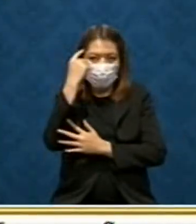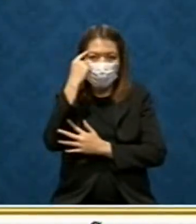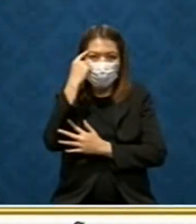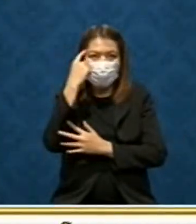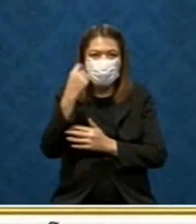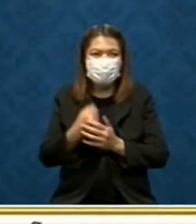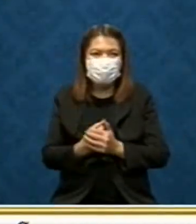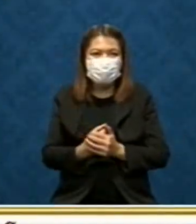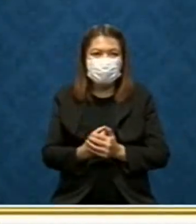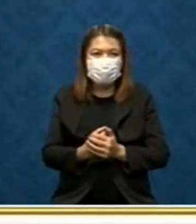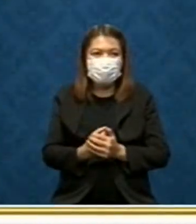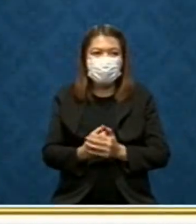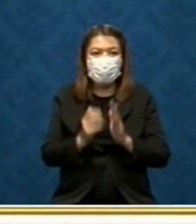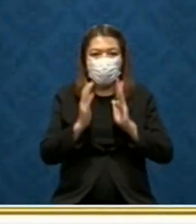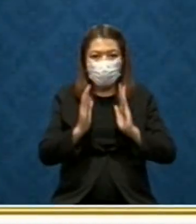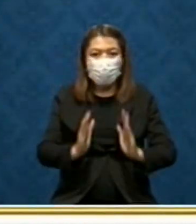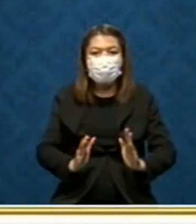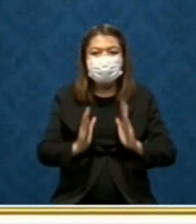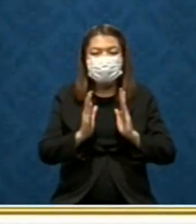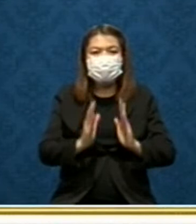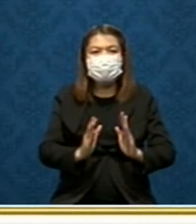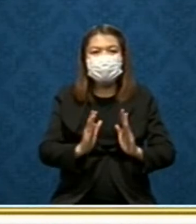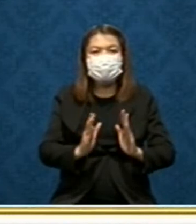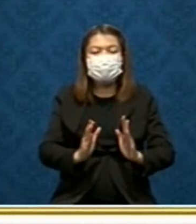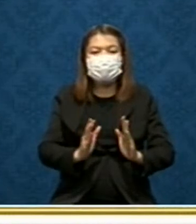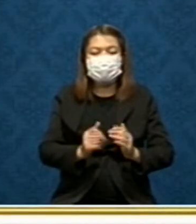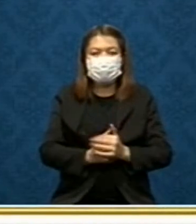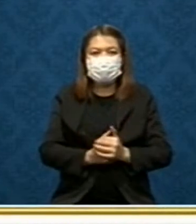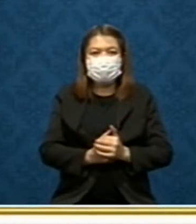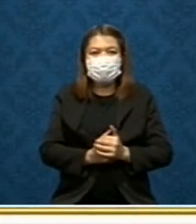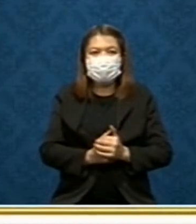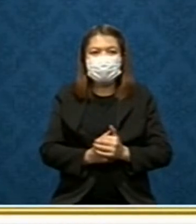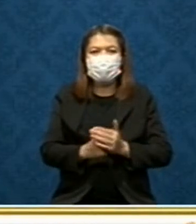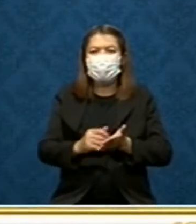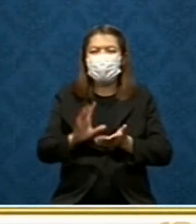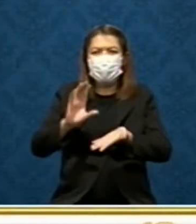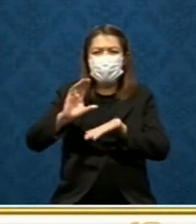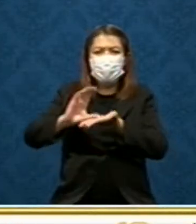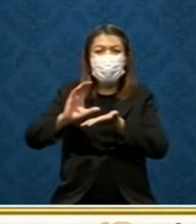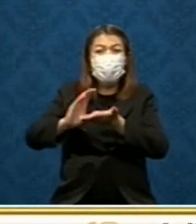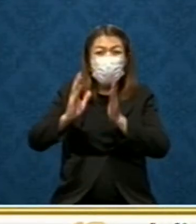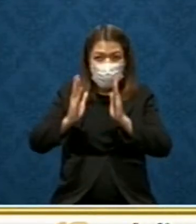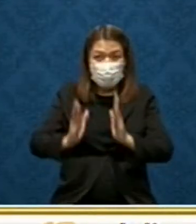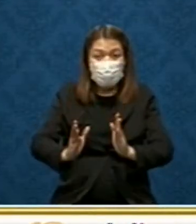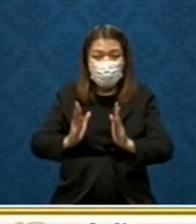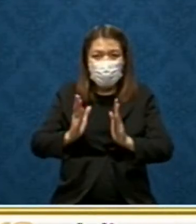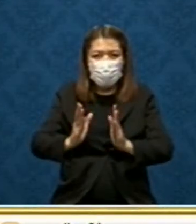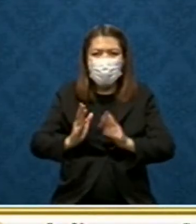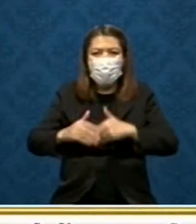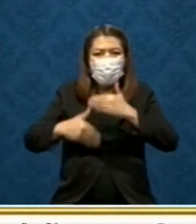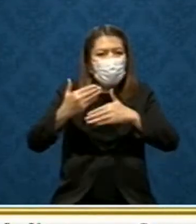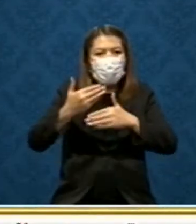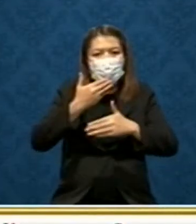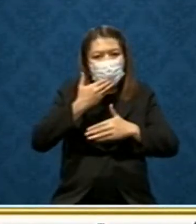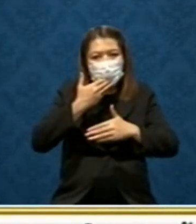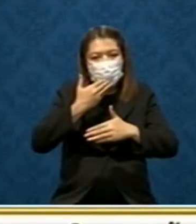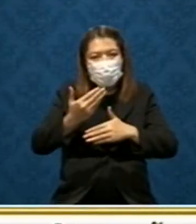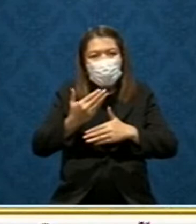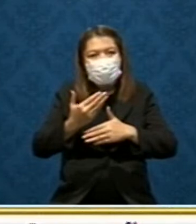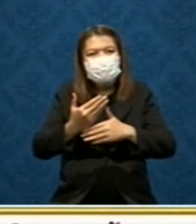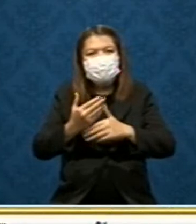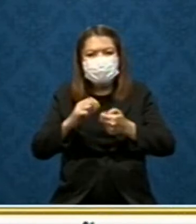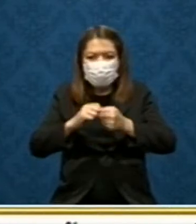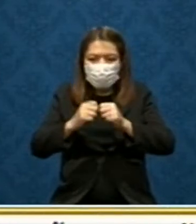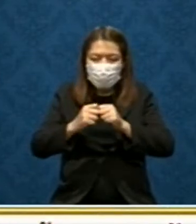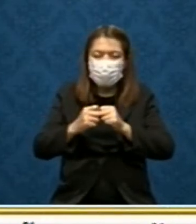า มนุษยนี่ ทุนมนุย์มันตองเป็ทุนที่จะต้องอัพอยู่ตลอดพัฒภนะอยู่ตลอด เจอว τα